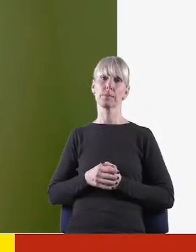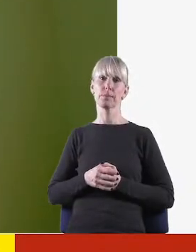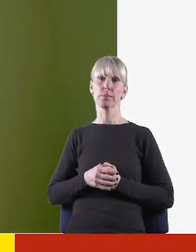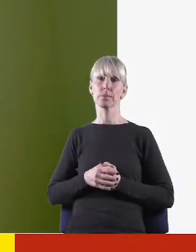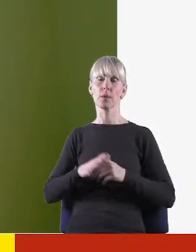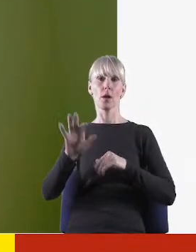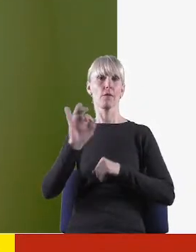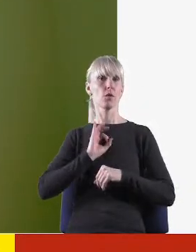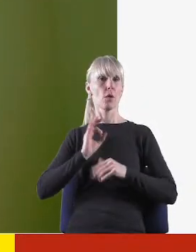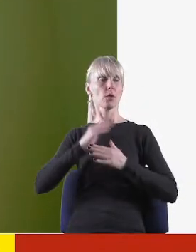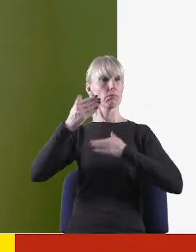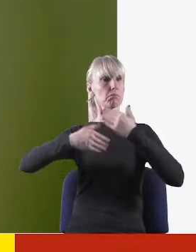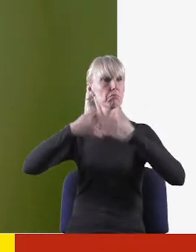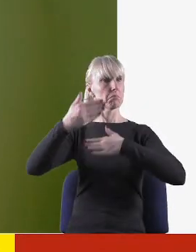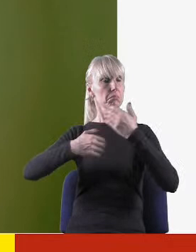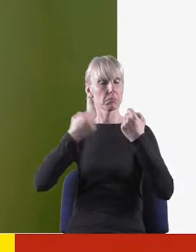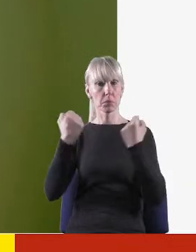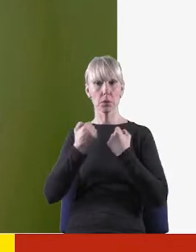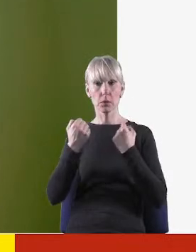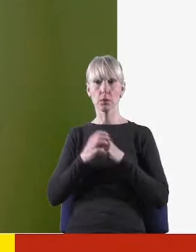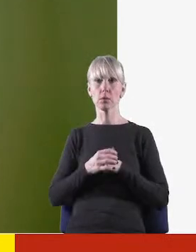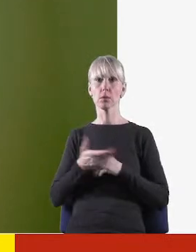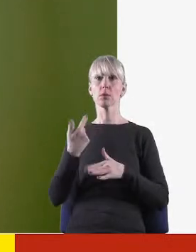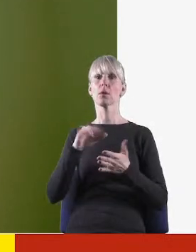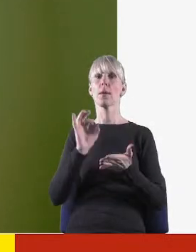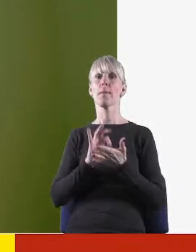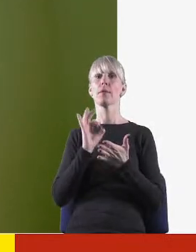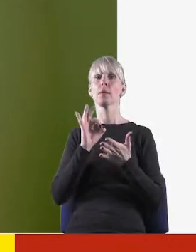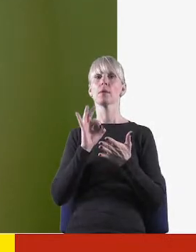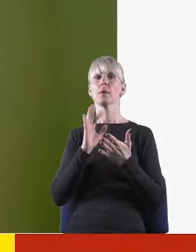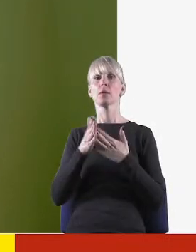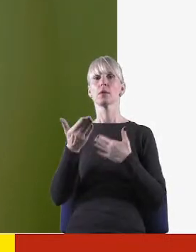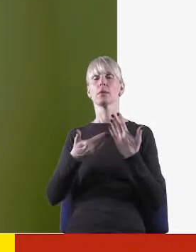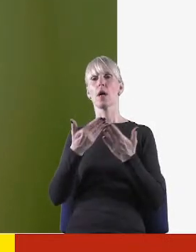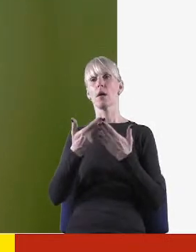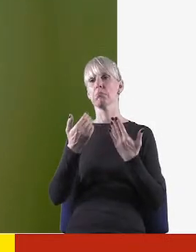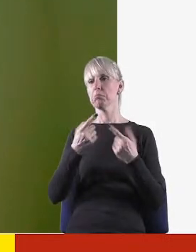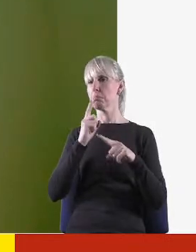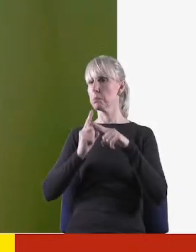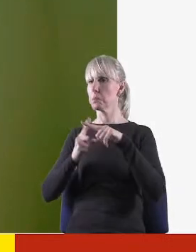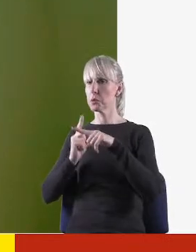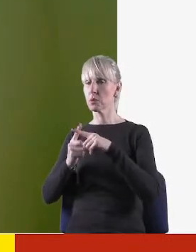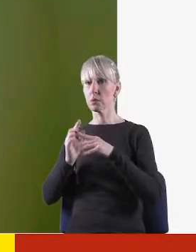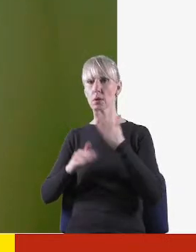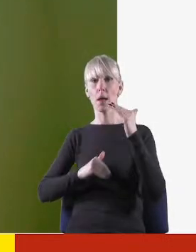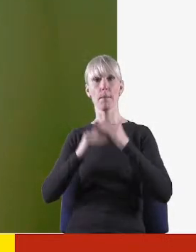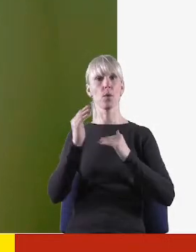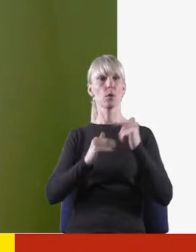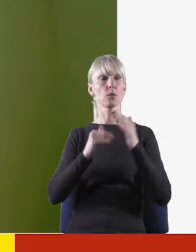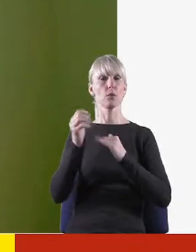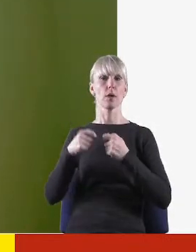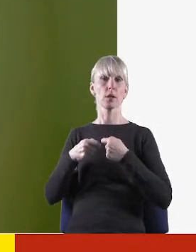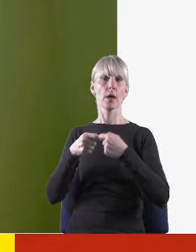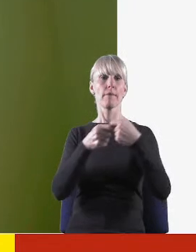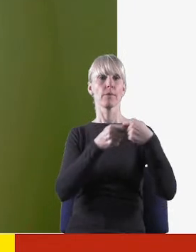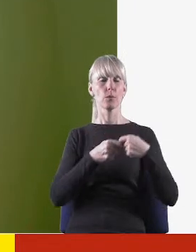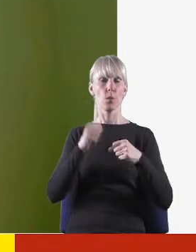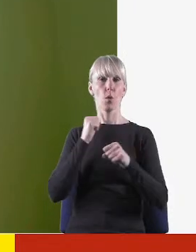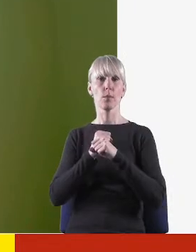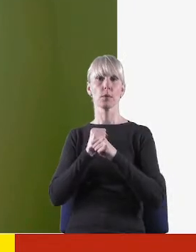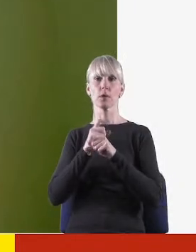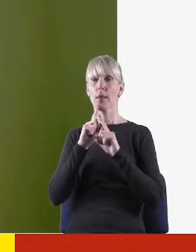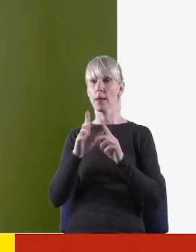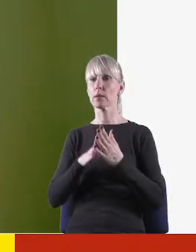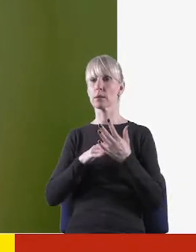swoich dalszych działaniach, to na pewno byłoby to z wielkim pożytkiem dla budowania więzi, a też i